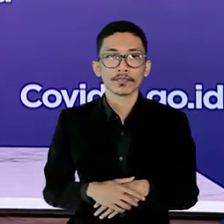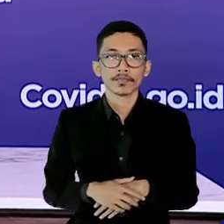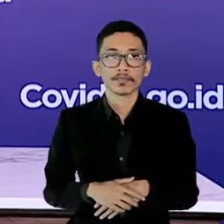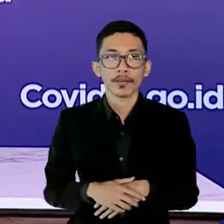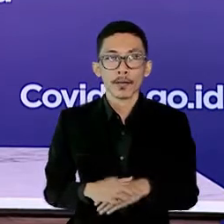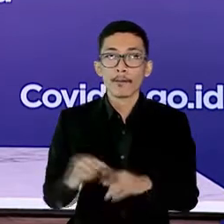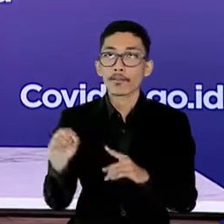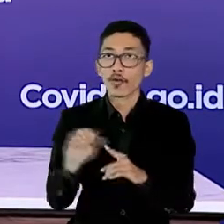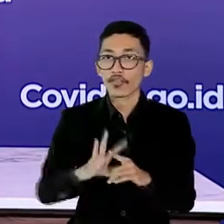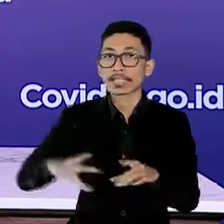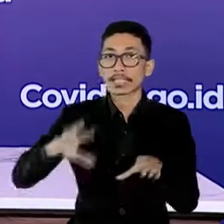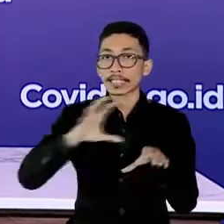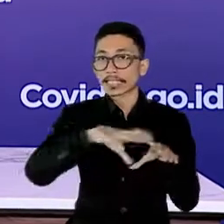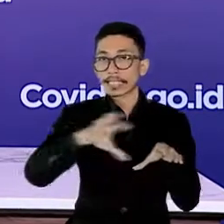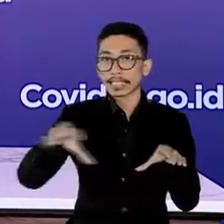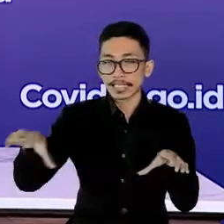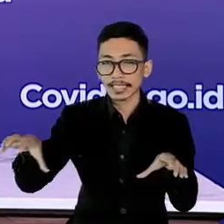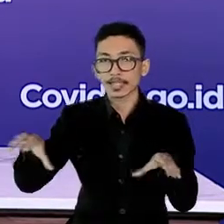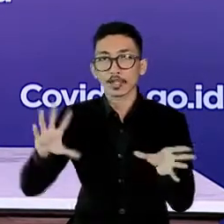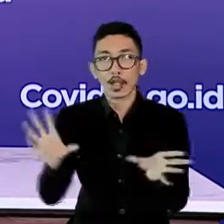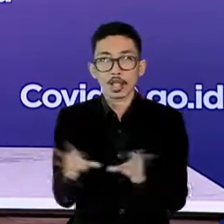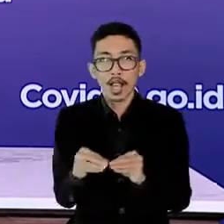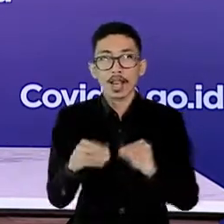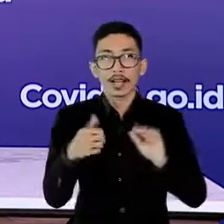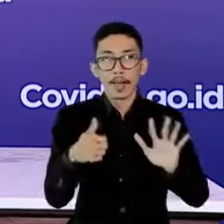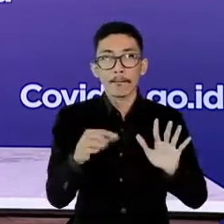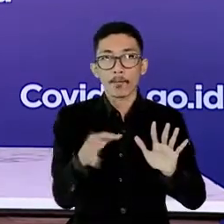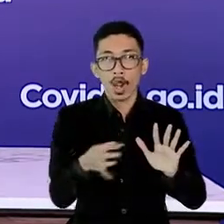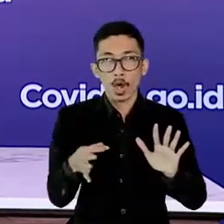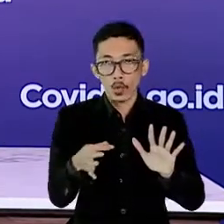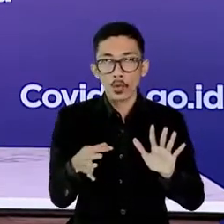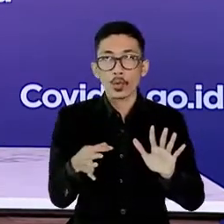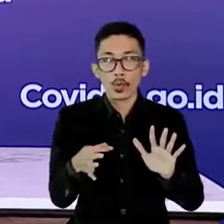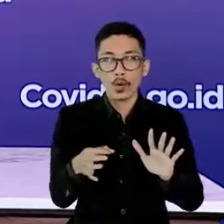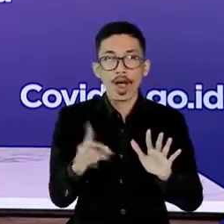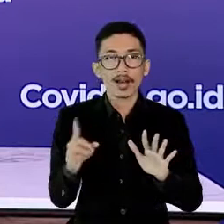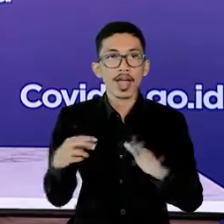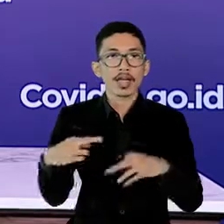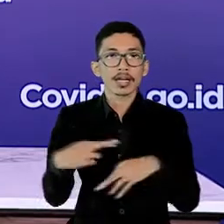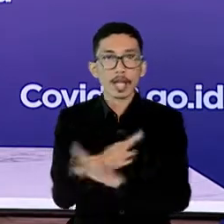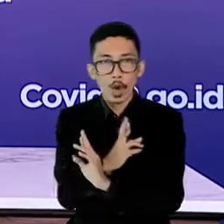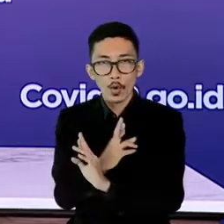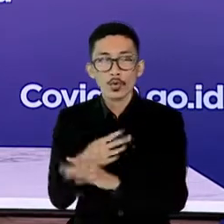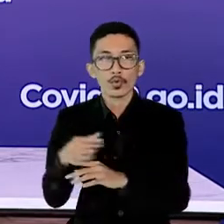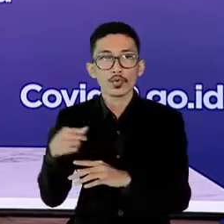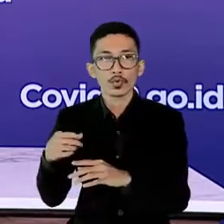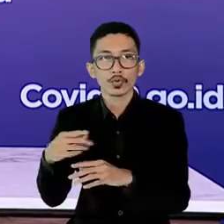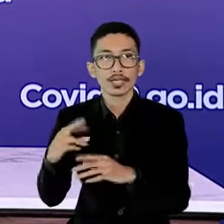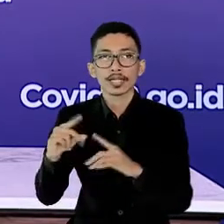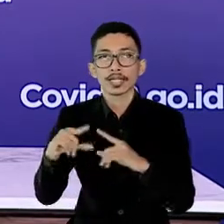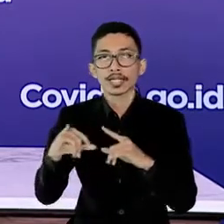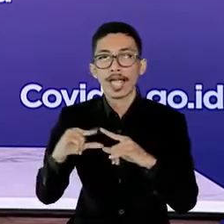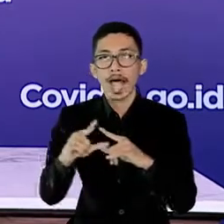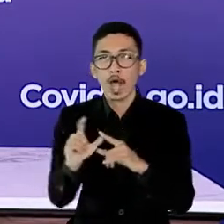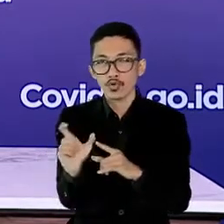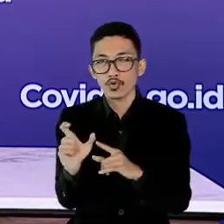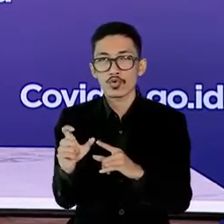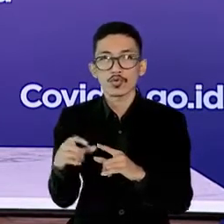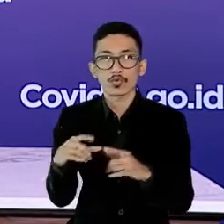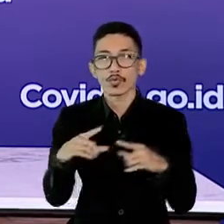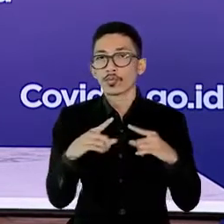kasus tertinggi dari keenam Pulau ini yaitu provinsi Riau di pulau Sumatera ini